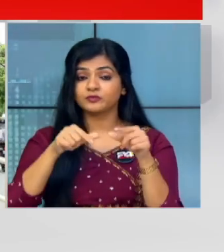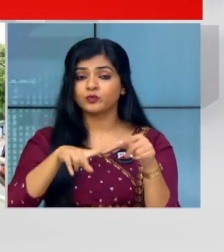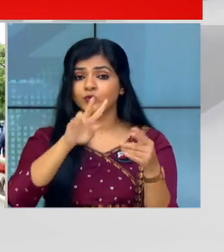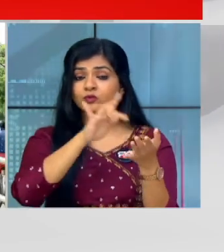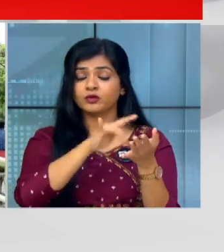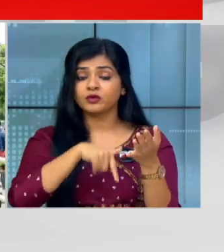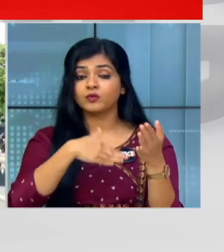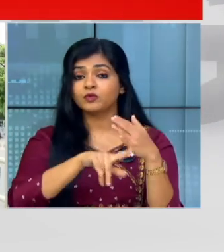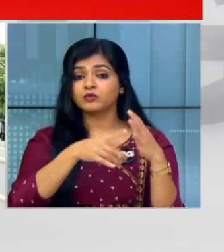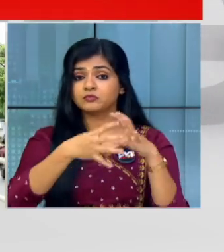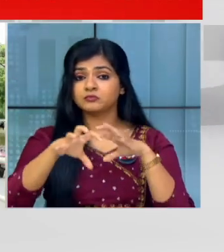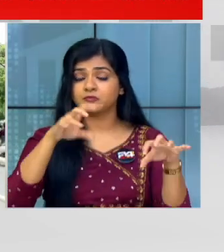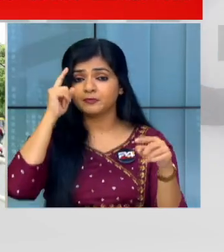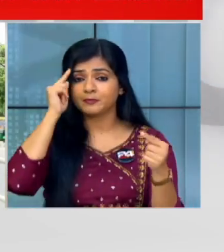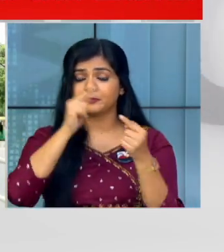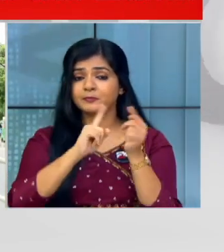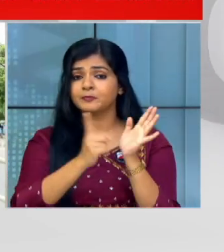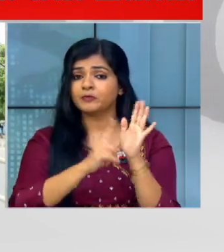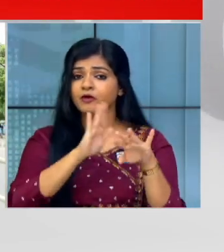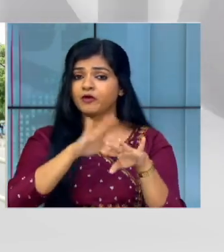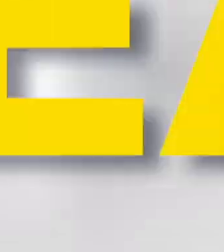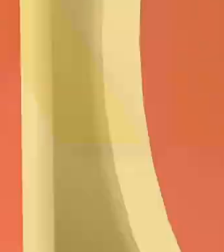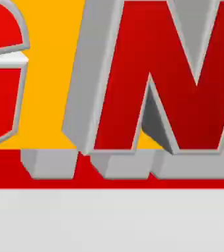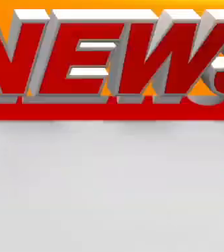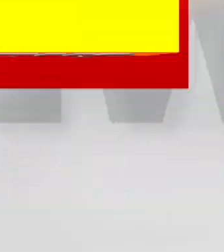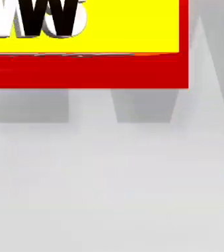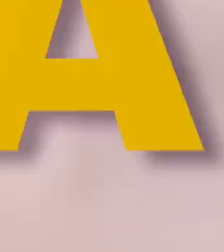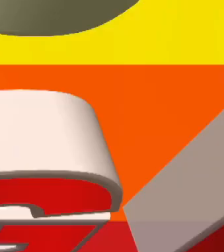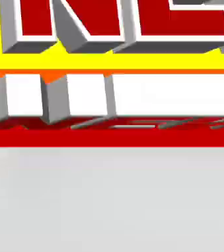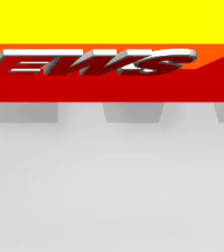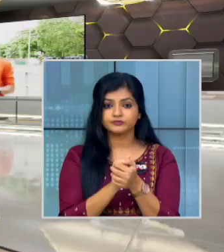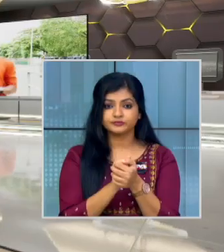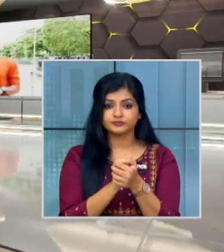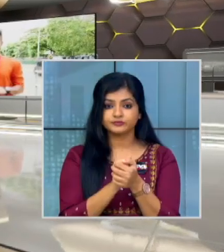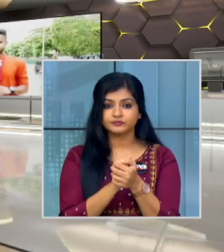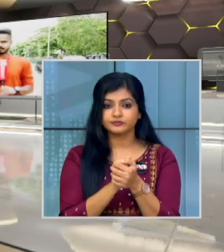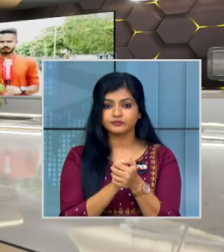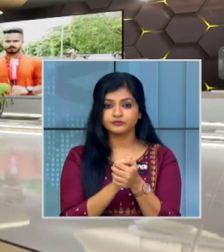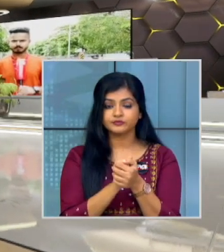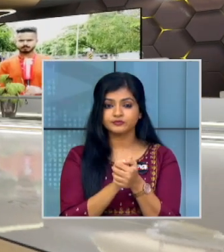കൃത്യമായ വർഗീയ പ്രചാരണം നടത്തിയെന്നും ലതിക പറയുന്നുണ്ട്. ശരി, രാഹുൽ സുരേഷാണ് കോഴിക്കോട് വിവരങ്ങൾ നൽകിയത്.